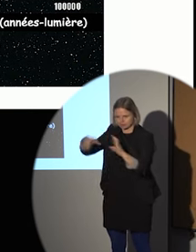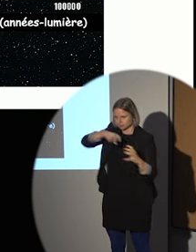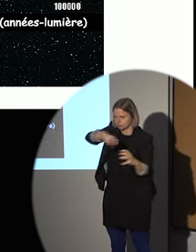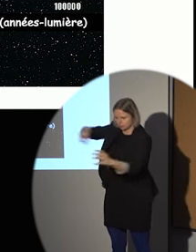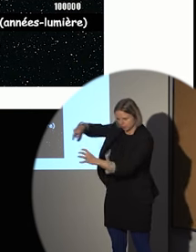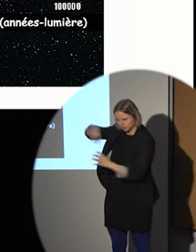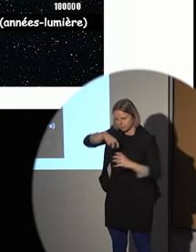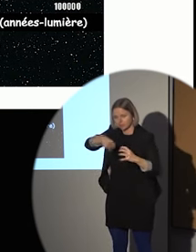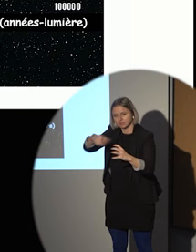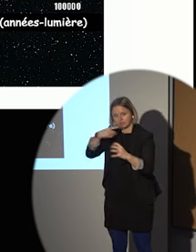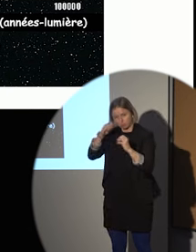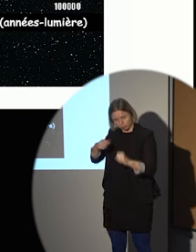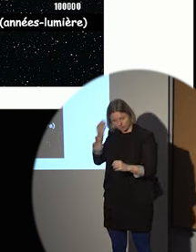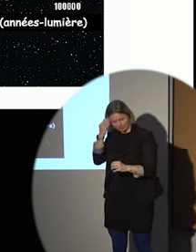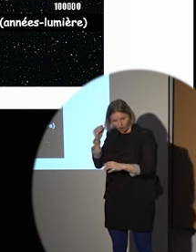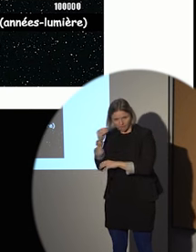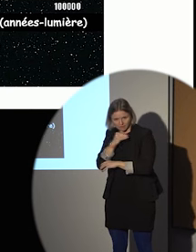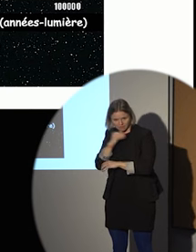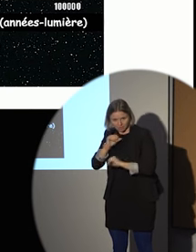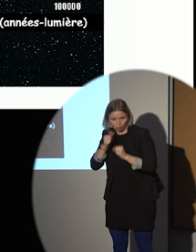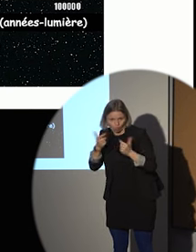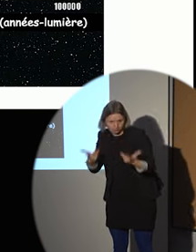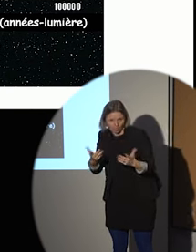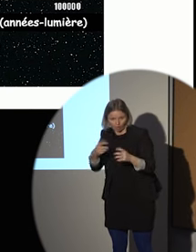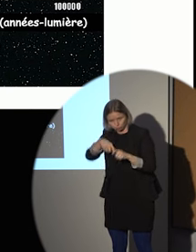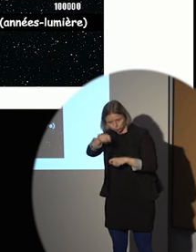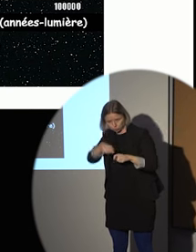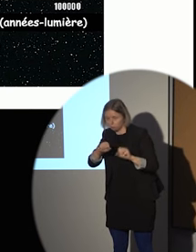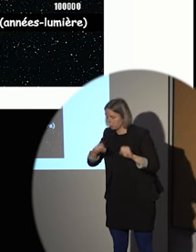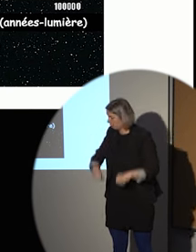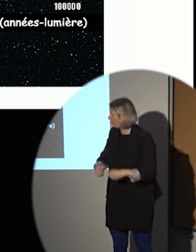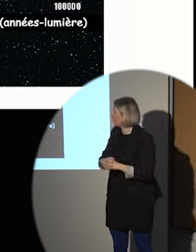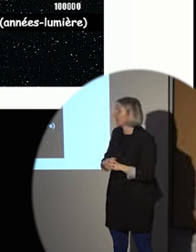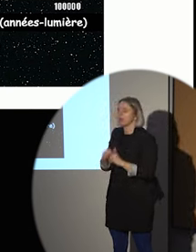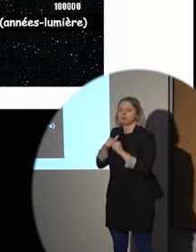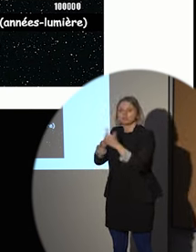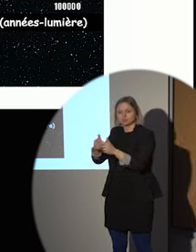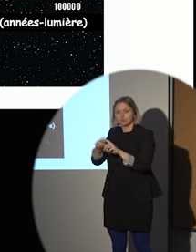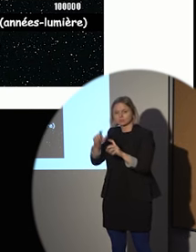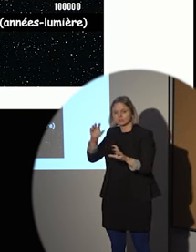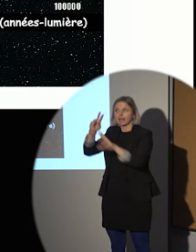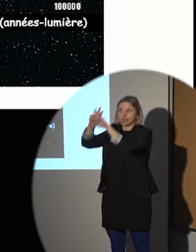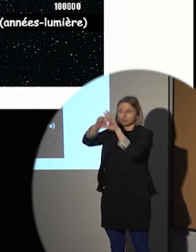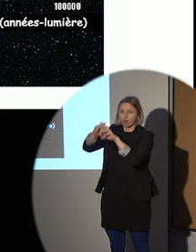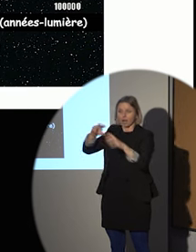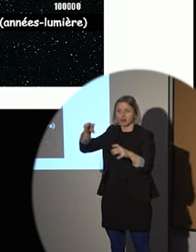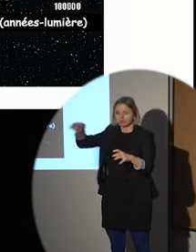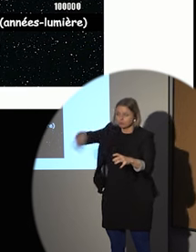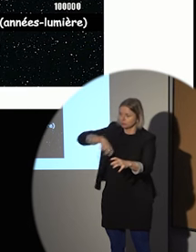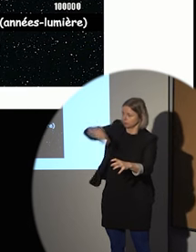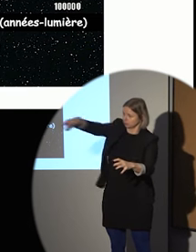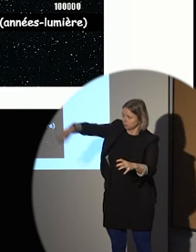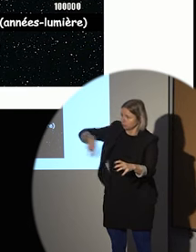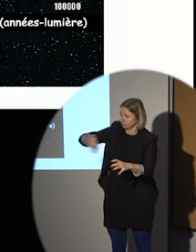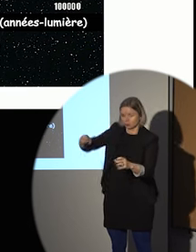mesurer sa vitesse. Et vous pouvez mesurer la vitesse des étoiles en fonction de la distance au centre. Une courbe de rotation, c'est rien d'autre que